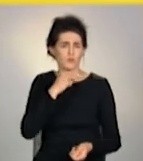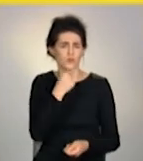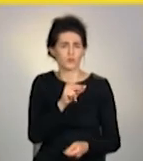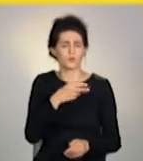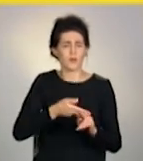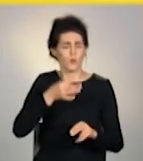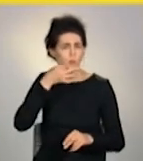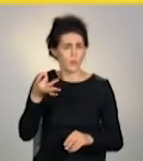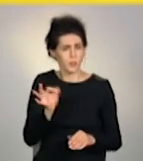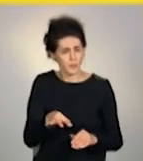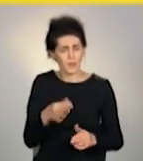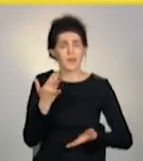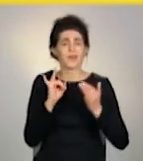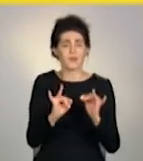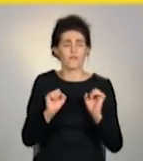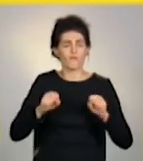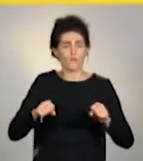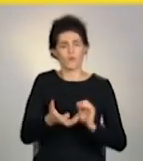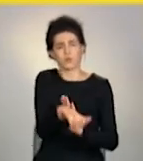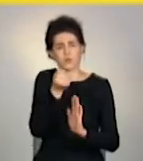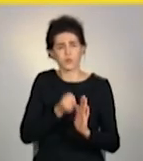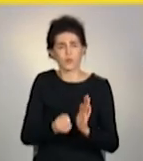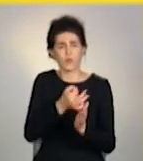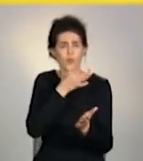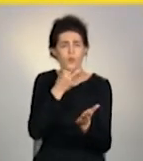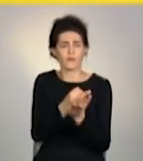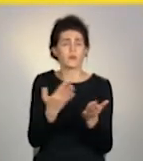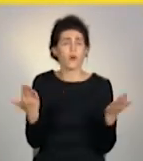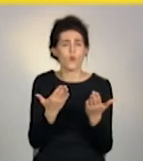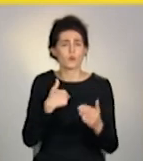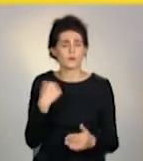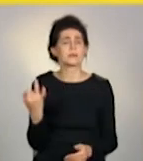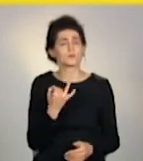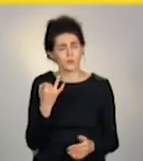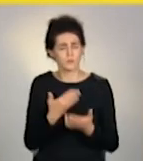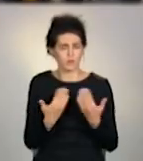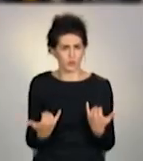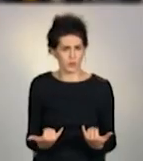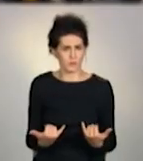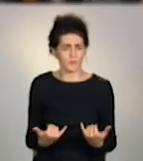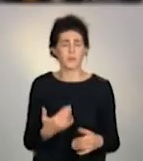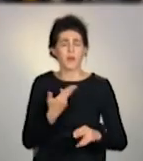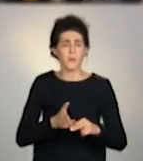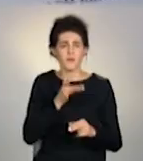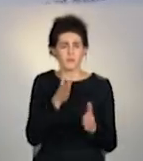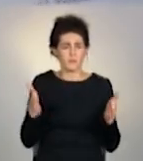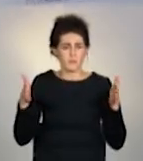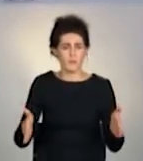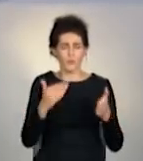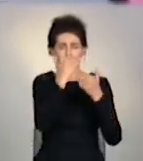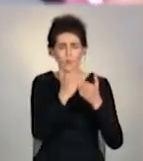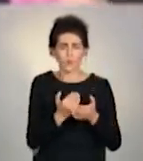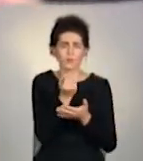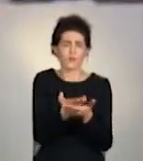в возможности получить ответ на тот вопрос, который тебя интересует уже прямо сейчас. У межах проєкту з